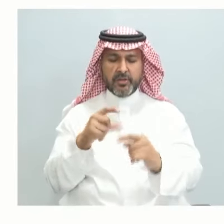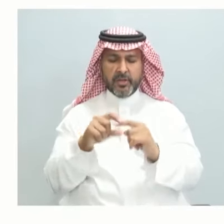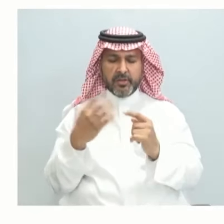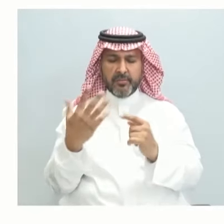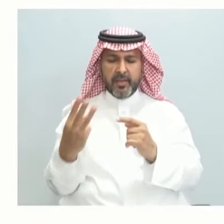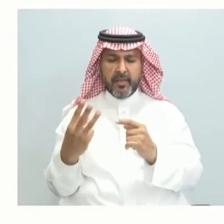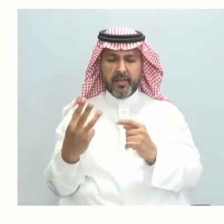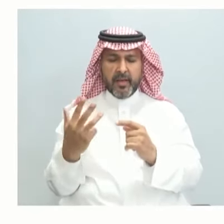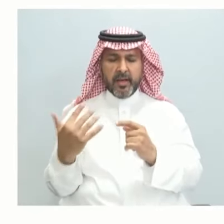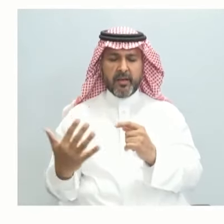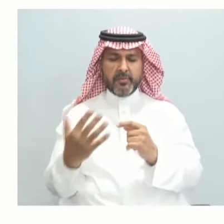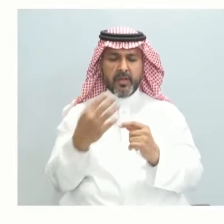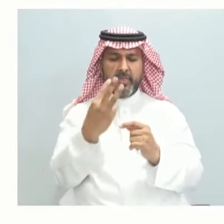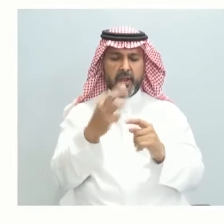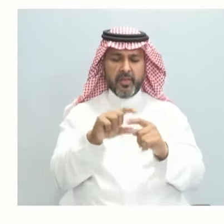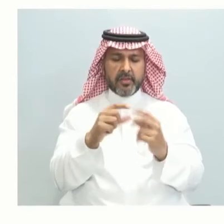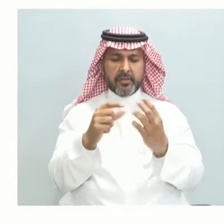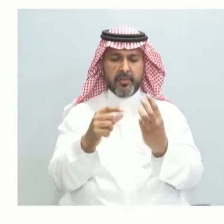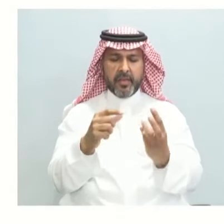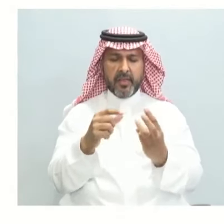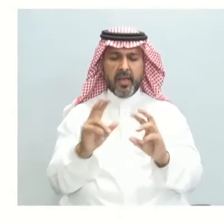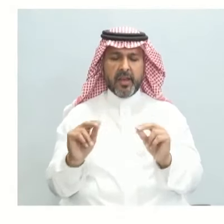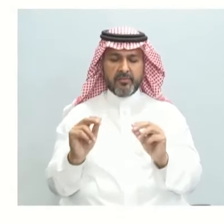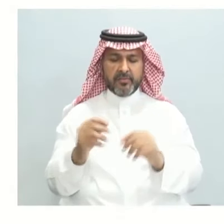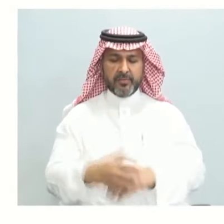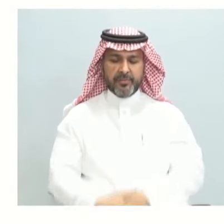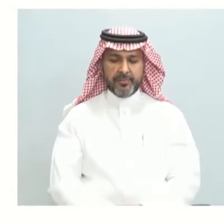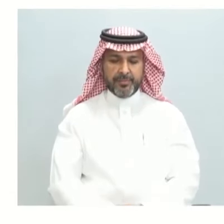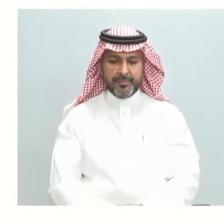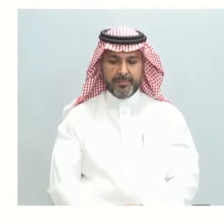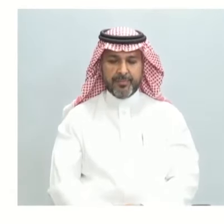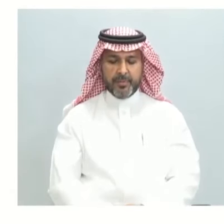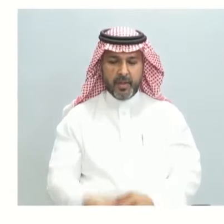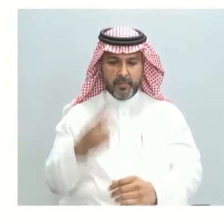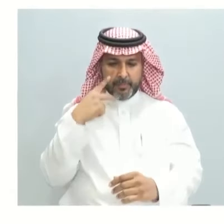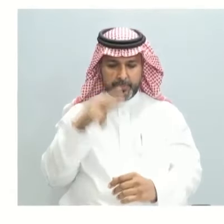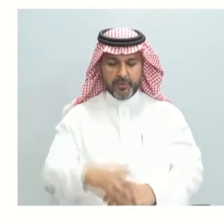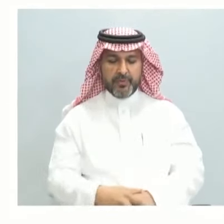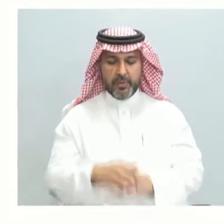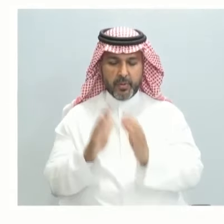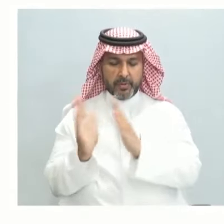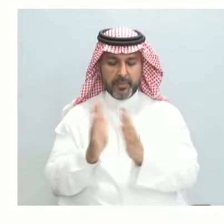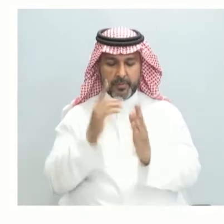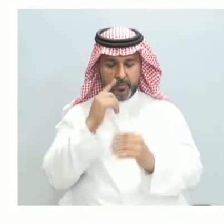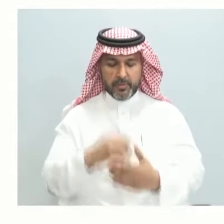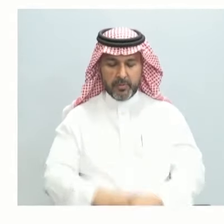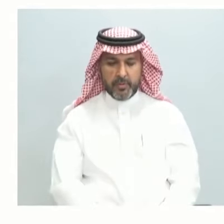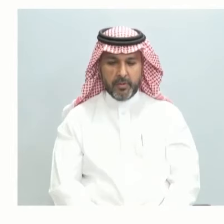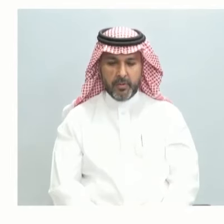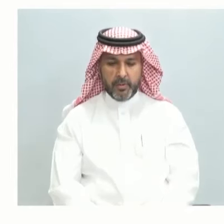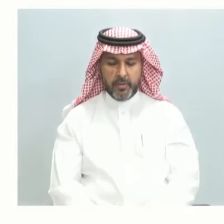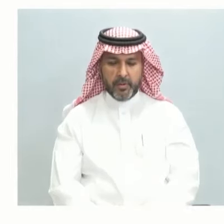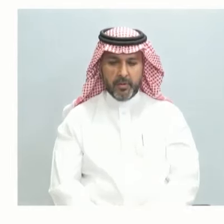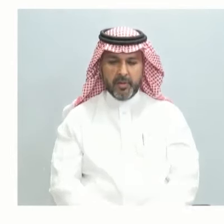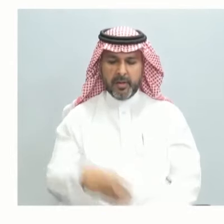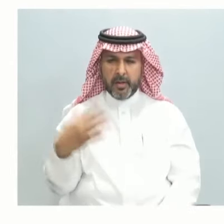القاسم المشترك لهما يساوي ثلاثه اذا سنبدا الان بكتابتها على شكل العاملين وكما قلنا العامل